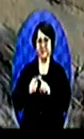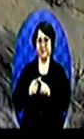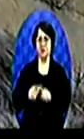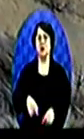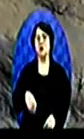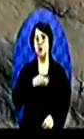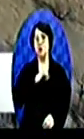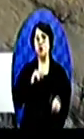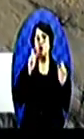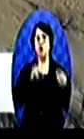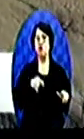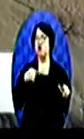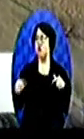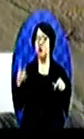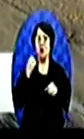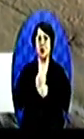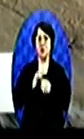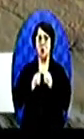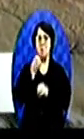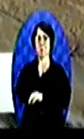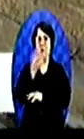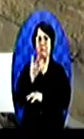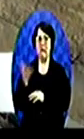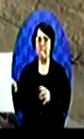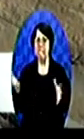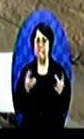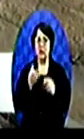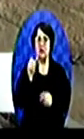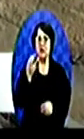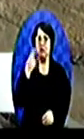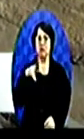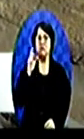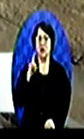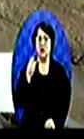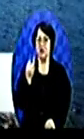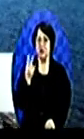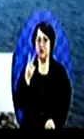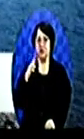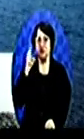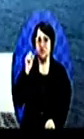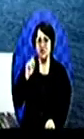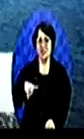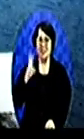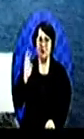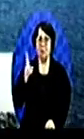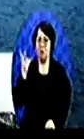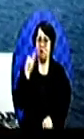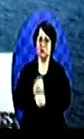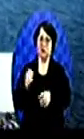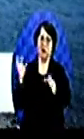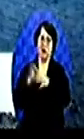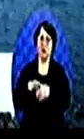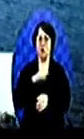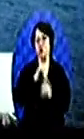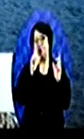Туулголын иргэд дагуу үйл ажиллагаа явуулж байгаа мод бутыг устгаж байгаа Идэр Интернэшнл компани үйл ажиллагааг зогсоож байгааг мэдээллээ. Тус компани туулголын